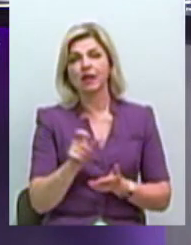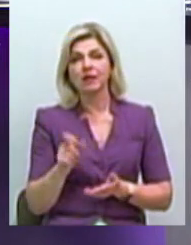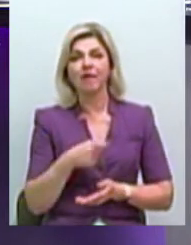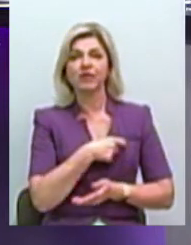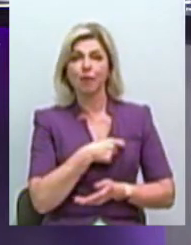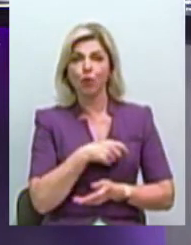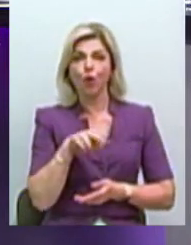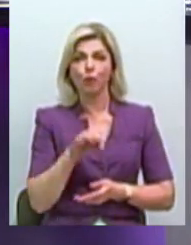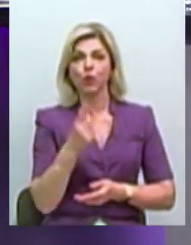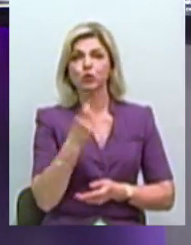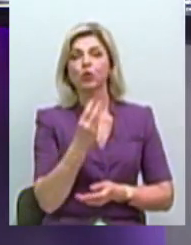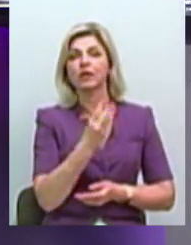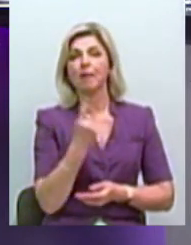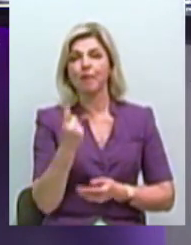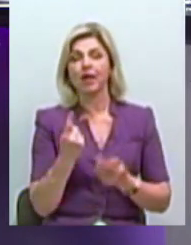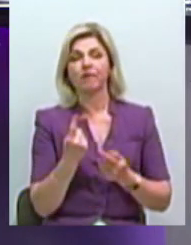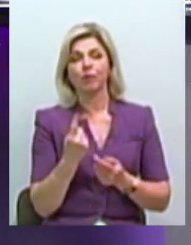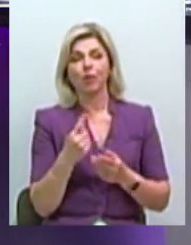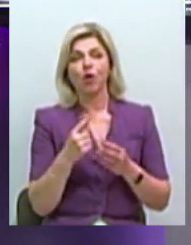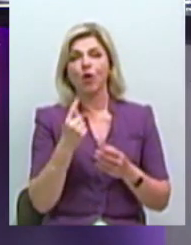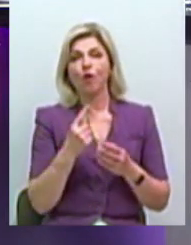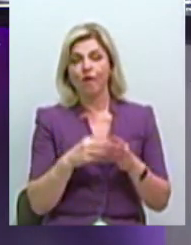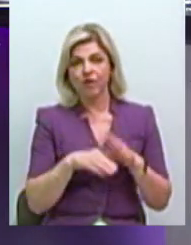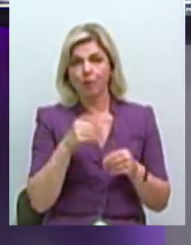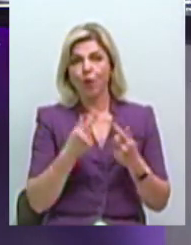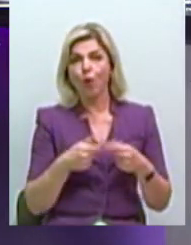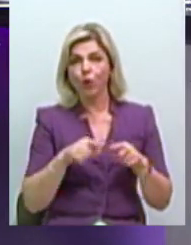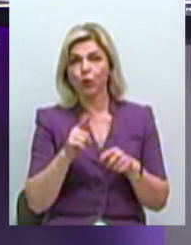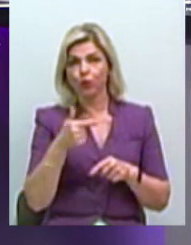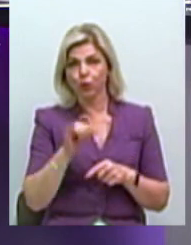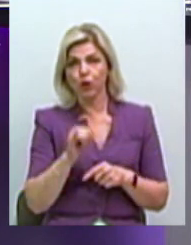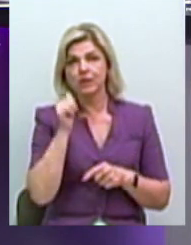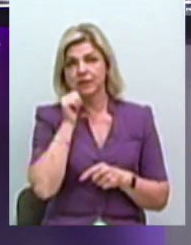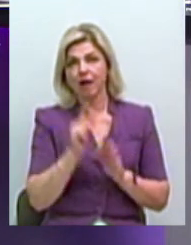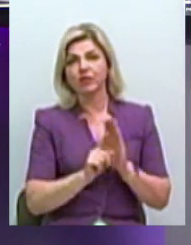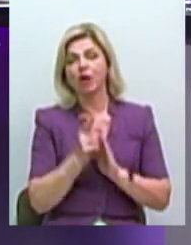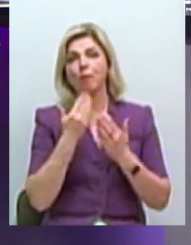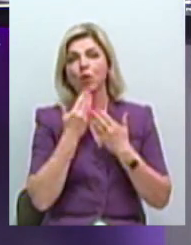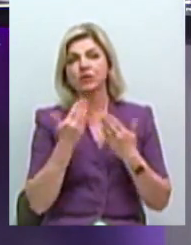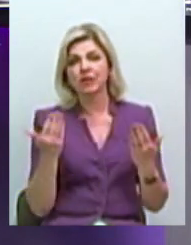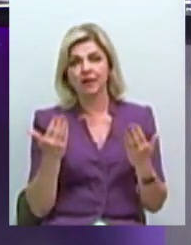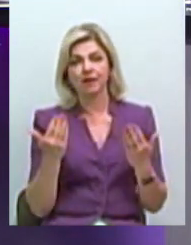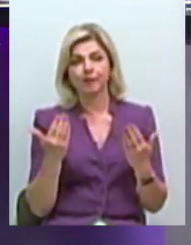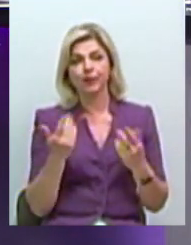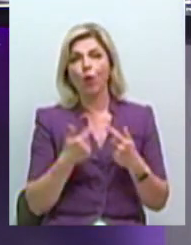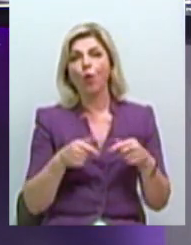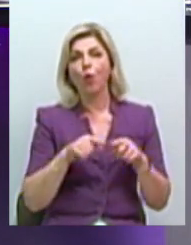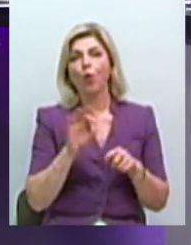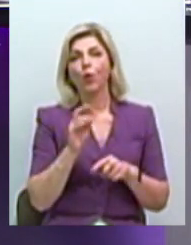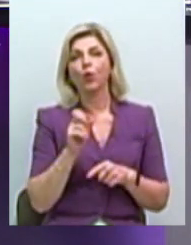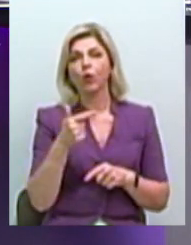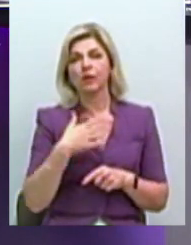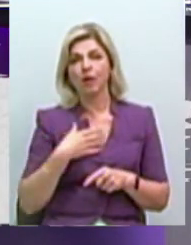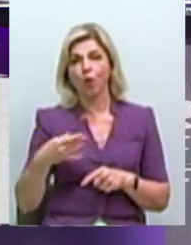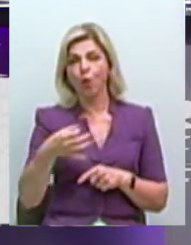депутати по 131-му одномандатному округу. Завтра розпочнеться останній округ нашої області,